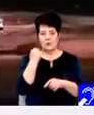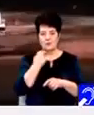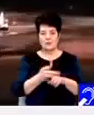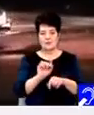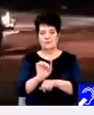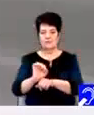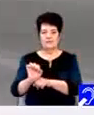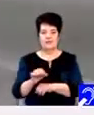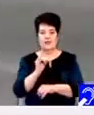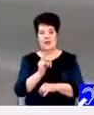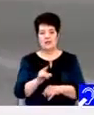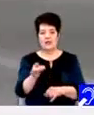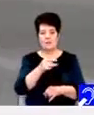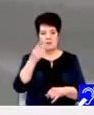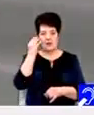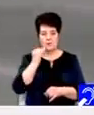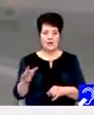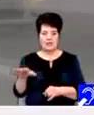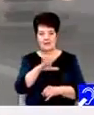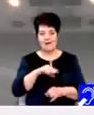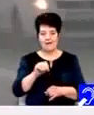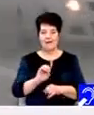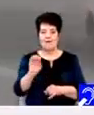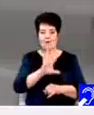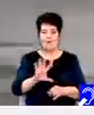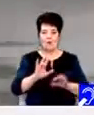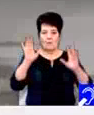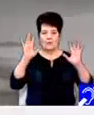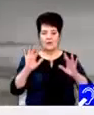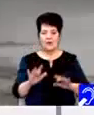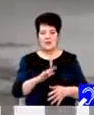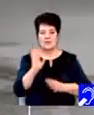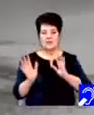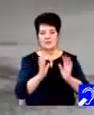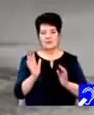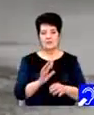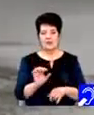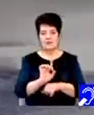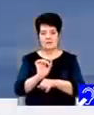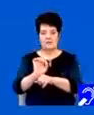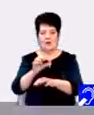din Republica Moldova. De altfel, în întreaga Europa, zăpada și viscolul au dat peste cap transporturile.